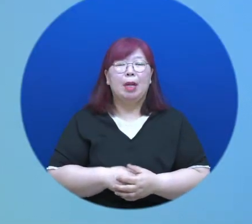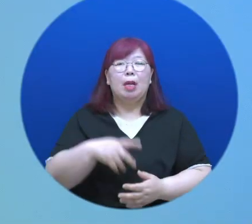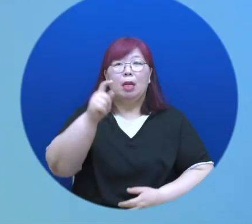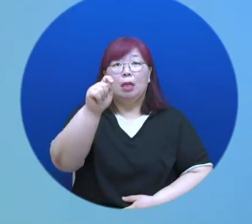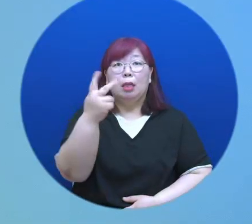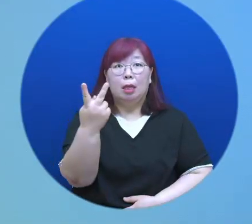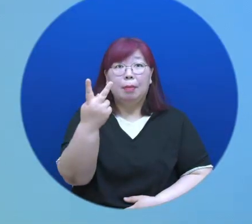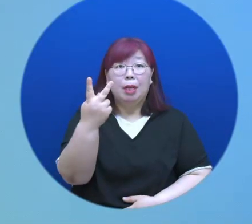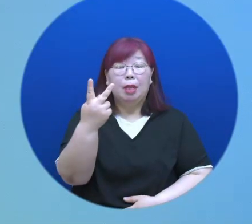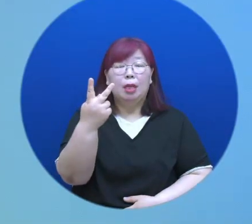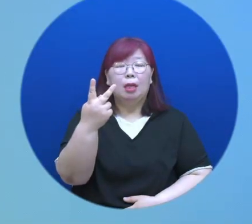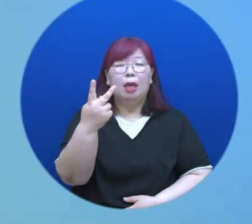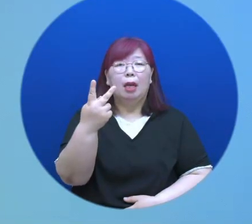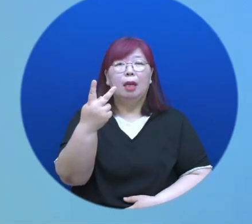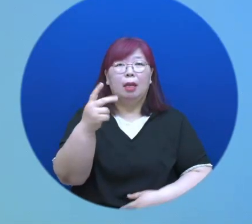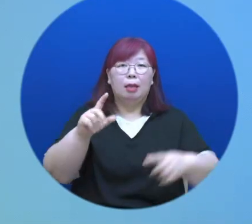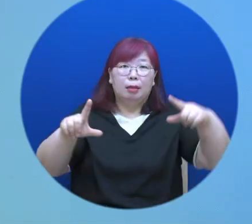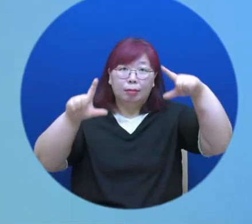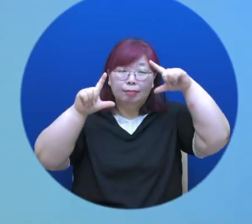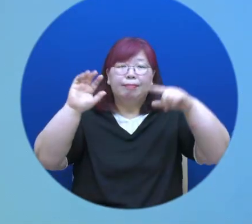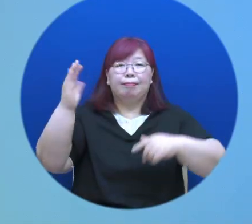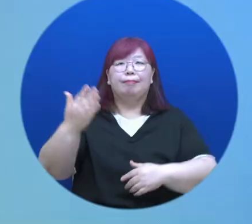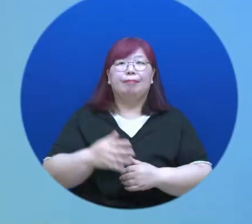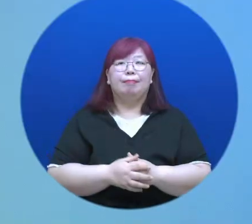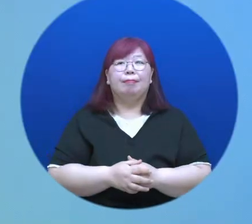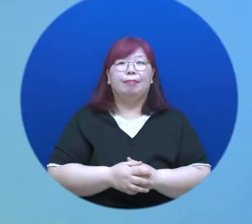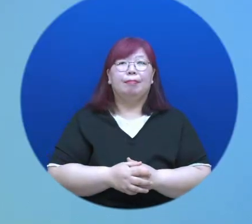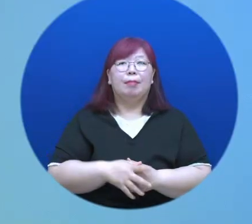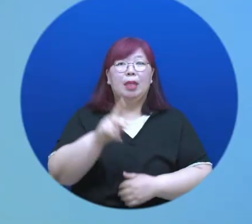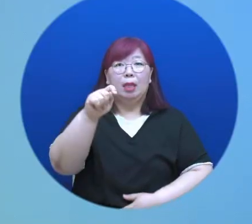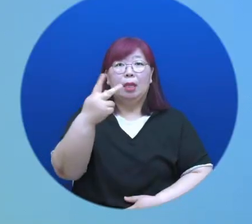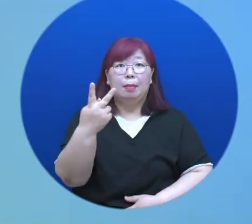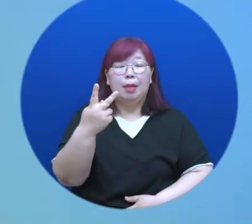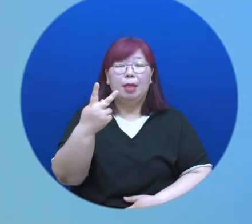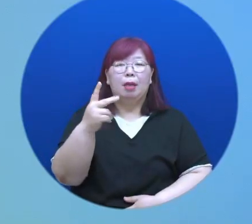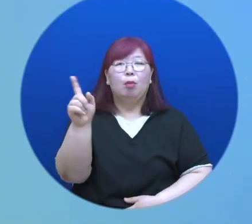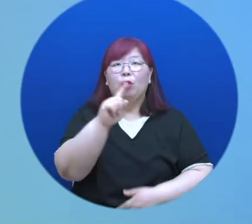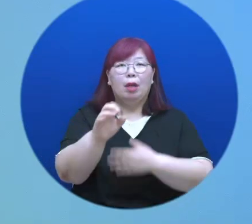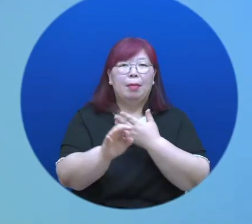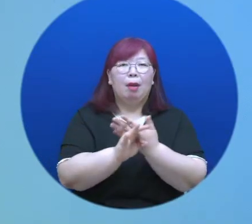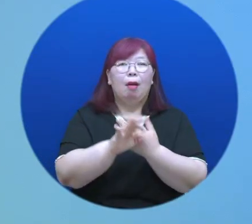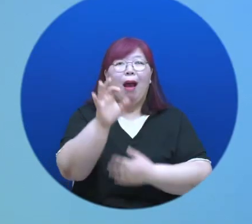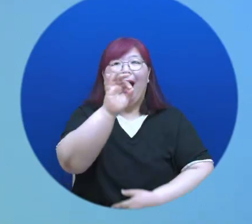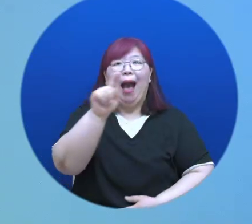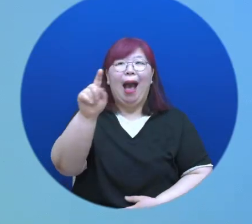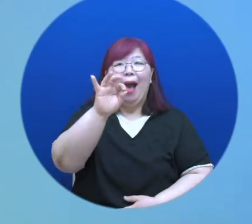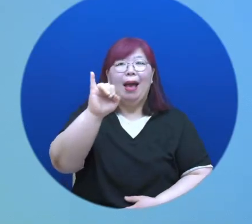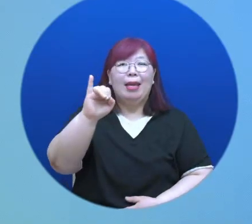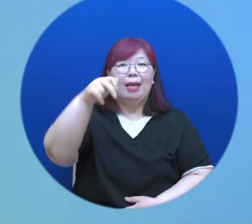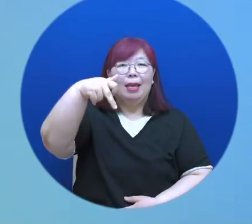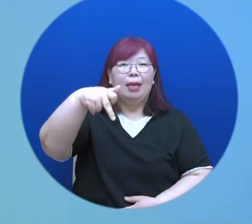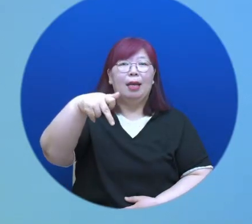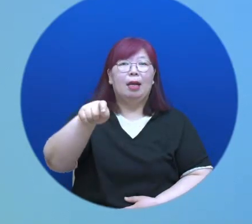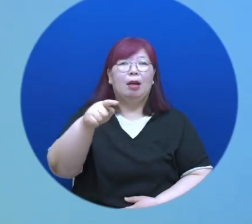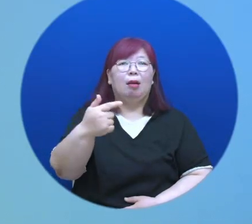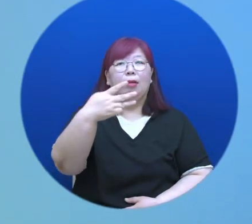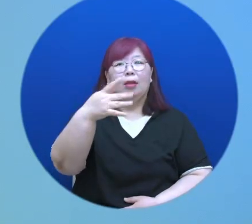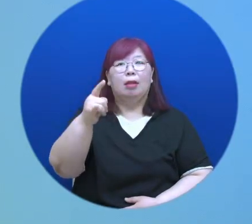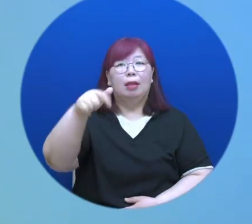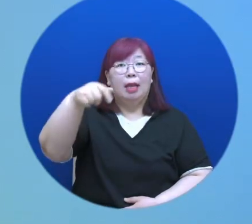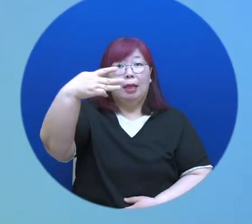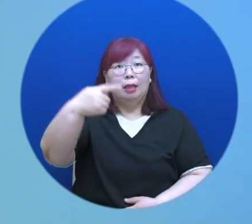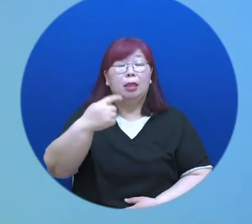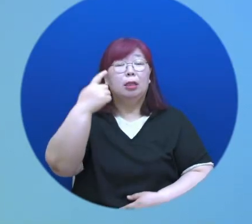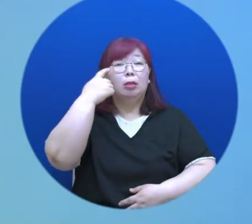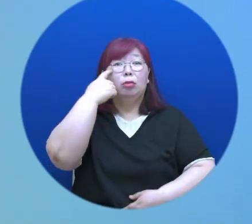TV 프로그램에 출연을 했어요. 프로그램의 제목은 이 아이 컨택트라는 프로그램인데, 이제